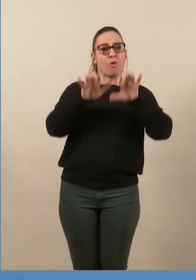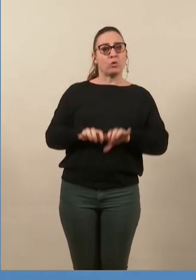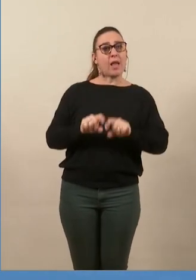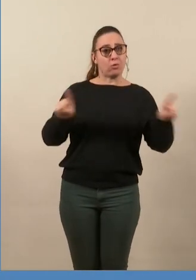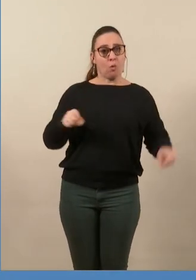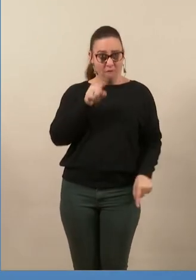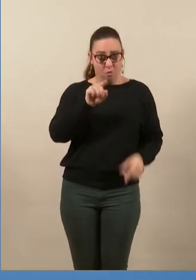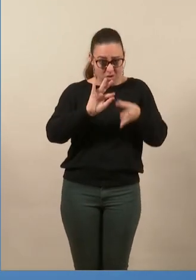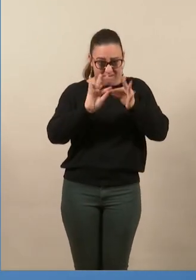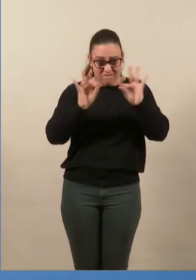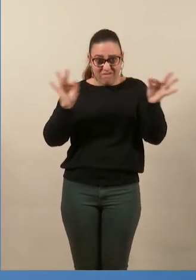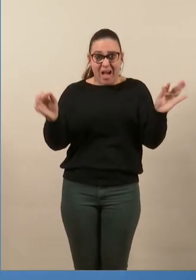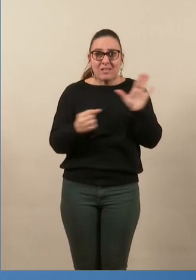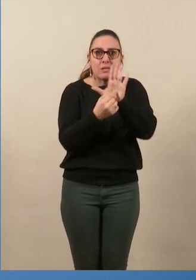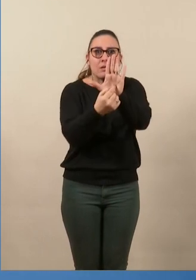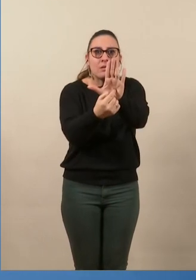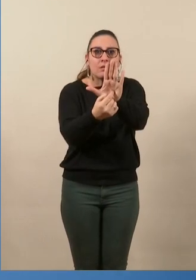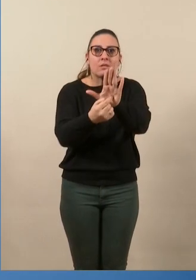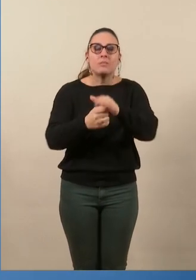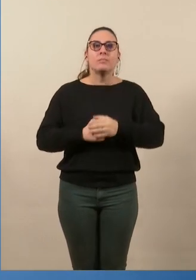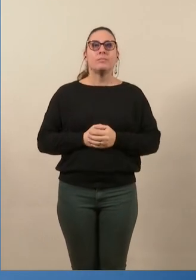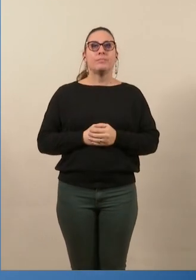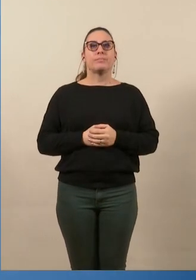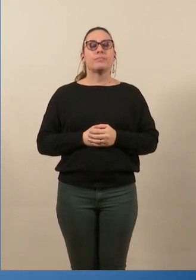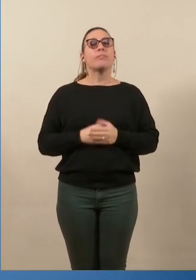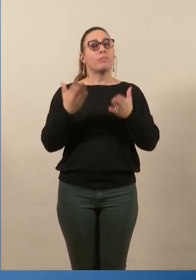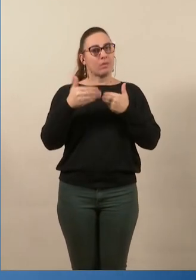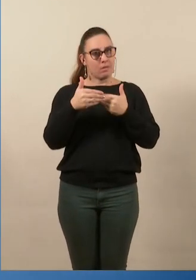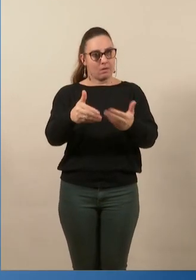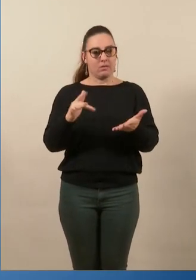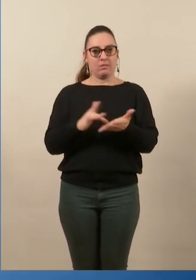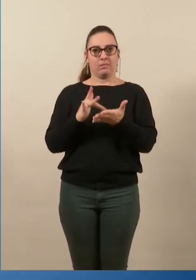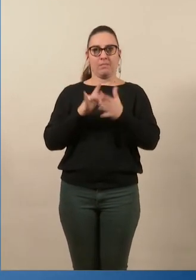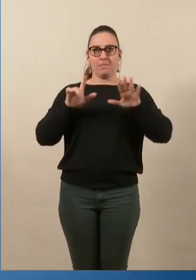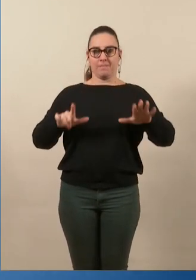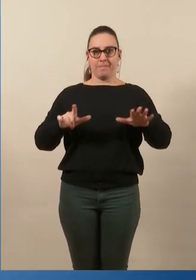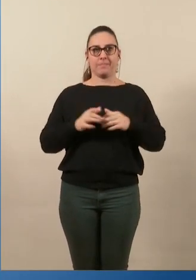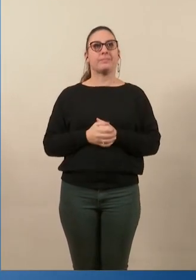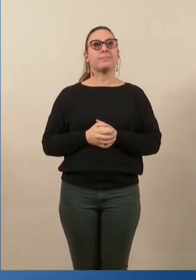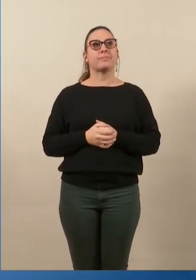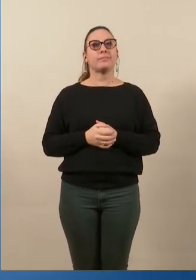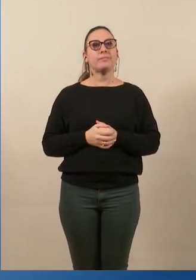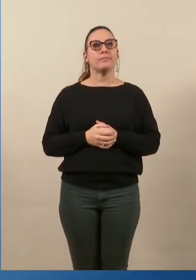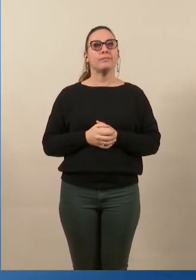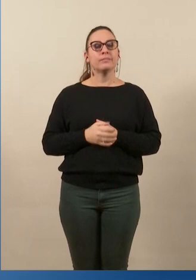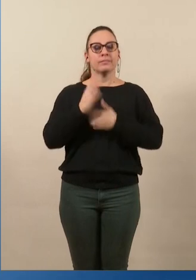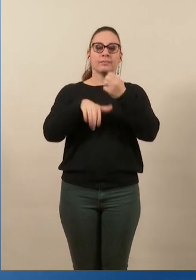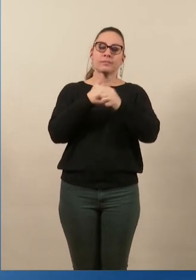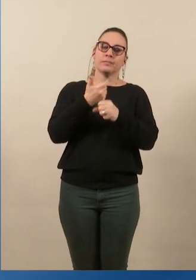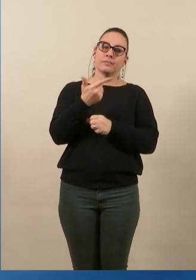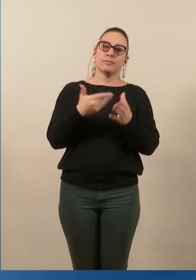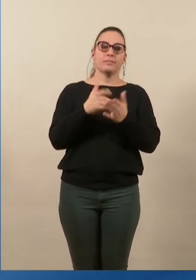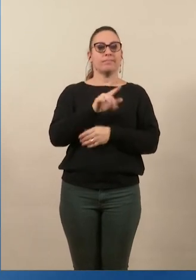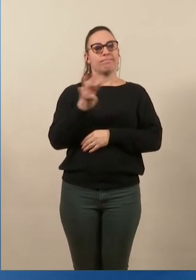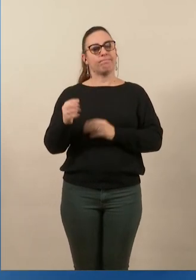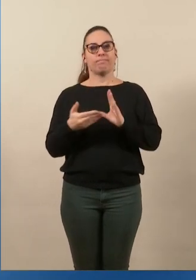c'est ce que vous écrivez monsieur fristau vous continuez page 7 je cite l'année 2024 s'inscrit